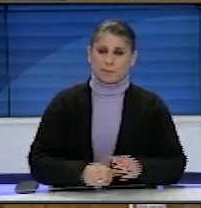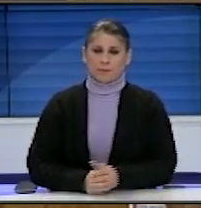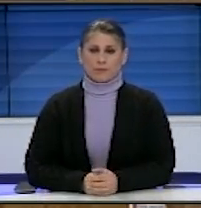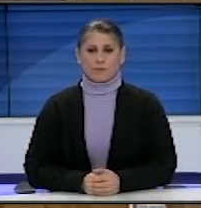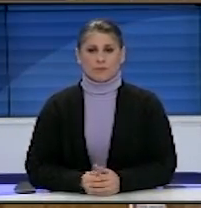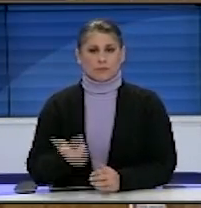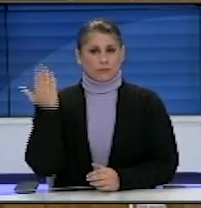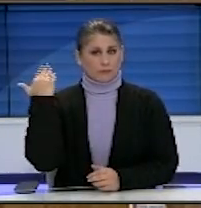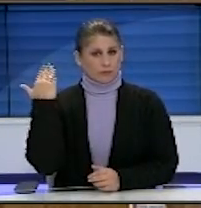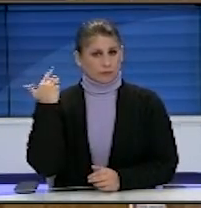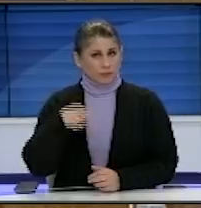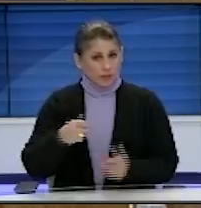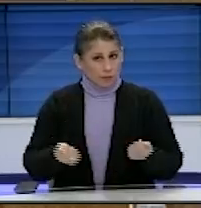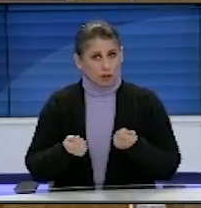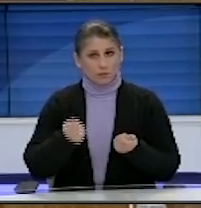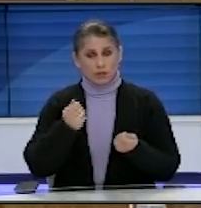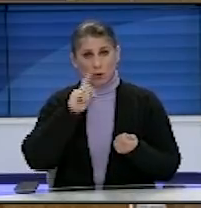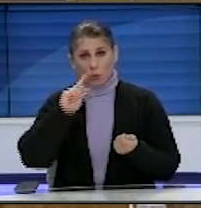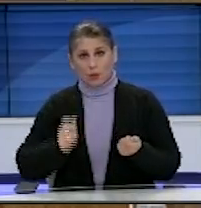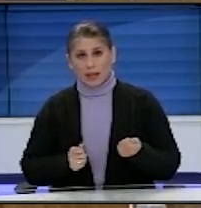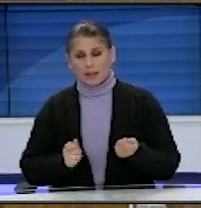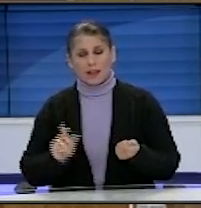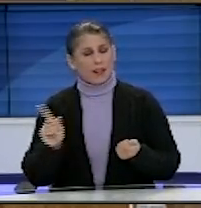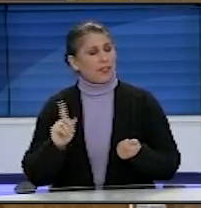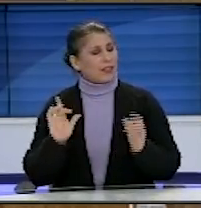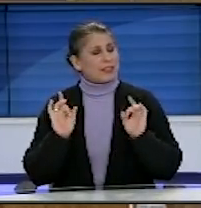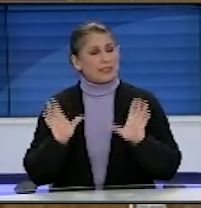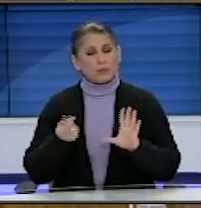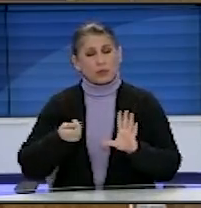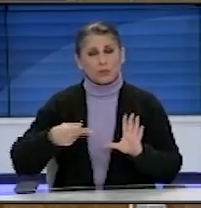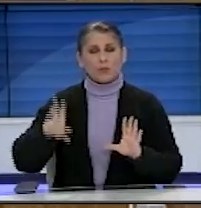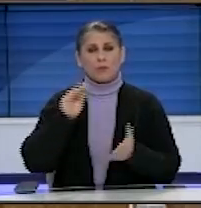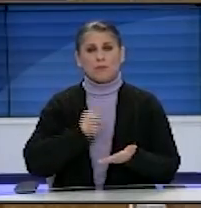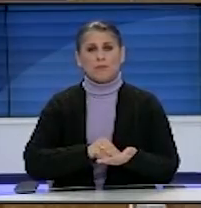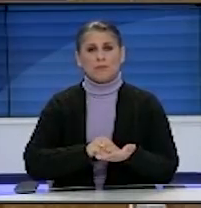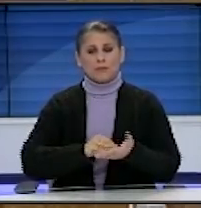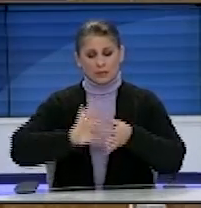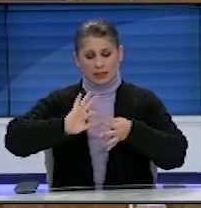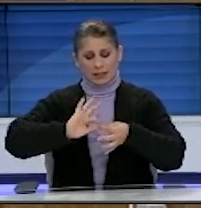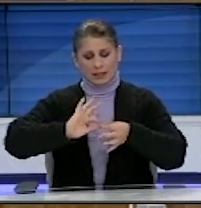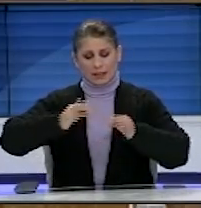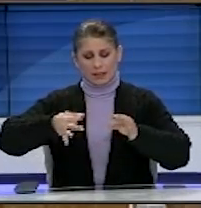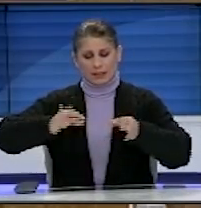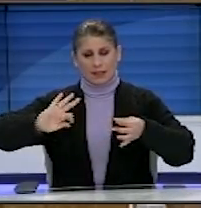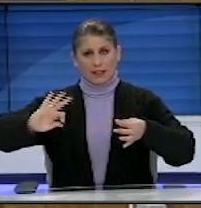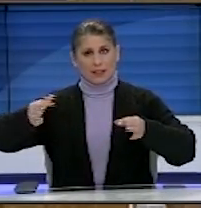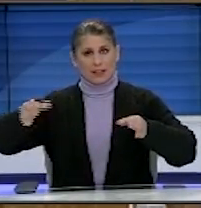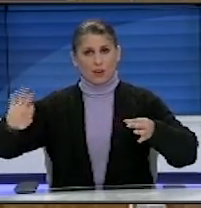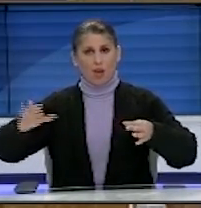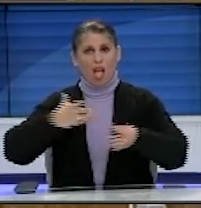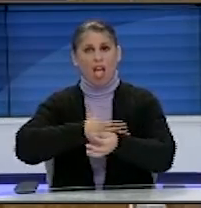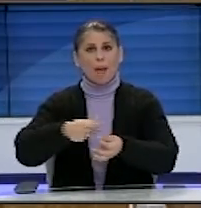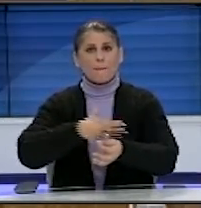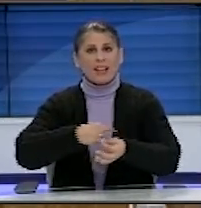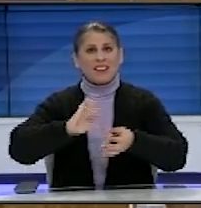πρόσφατα γεγονότα στην Ουκρανία δεν είναι τίποτε περισσότερο παρά ένας ακόμα κρίκος σε αυτή την αιματηρή αλυσίδα